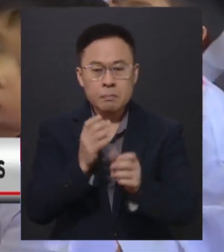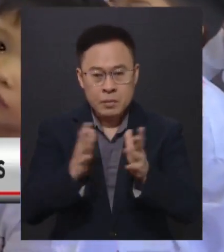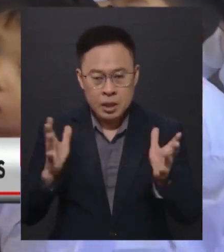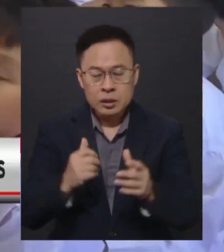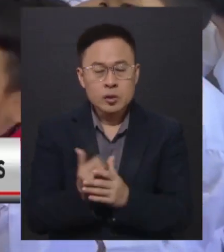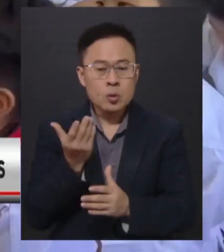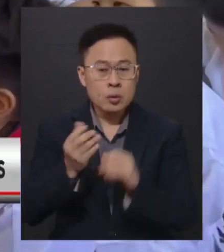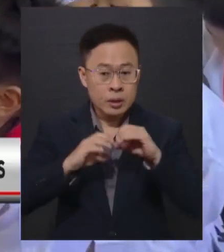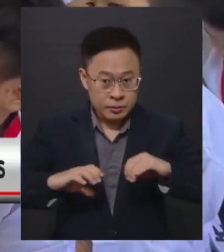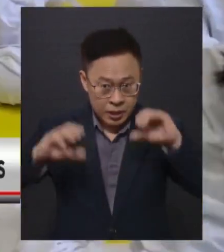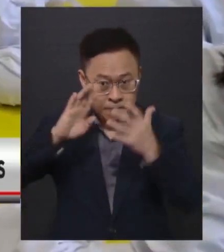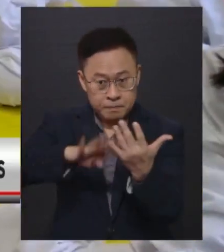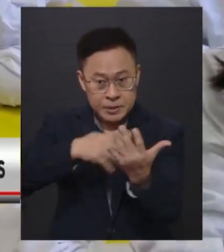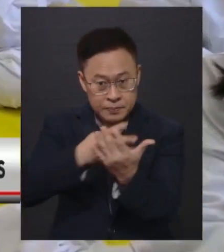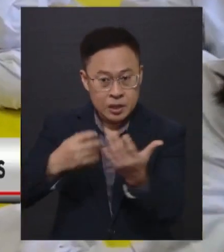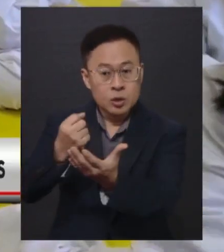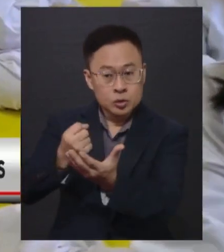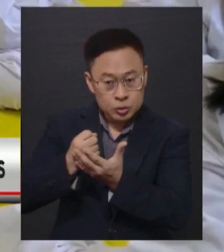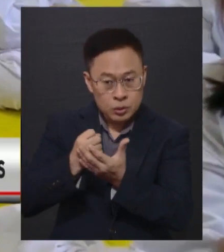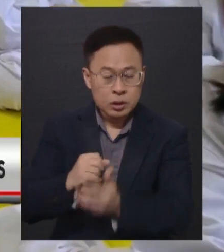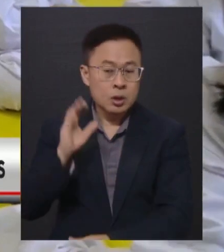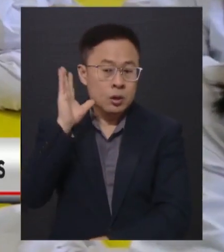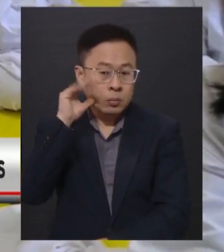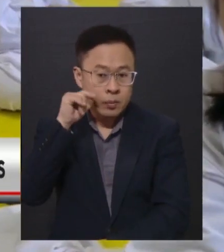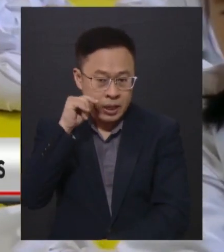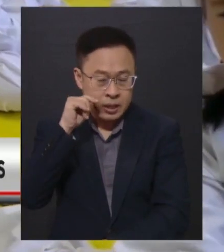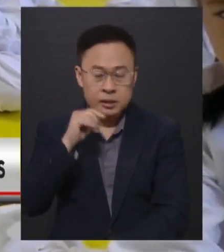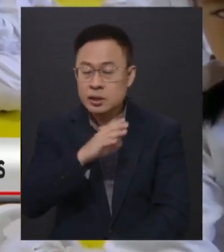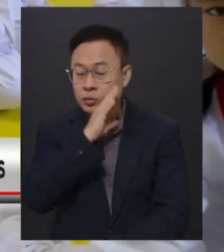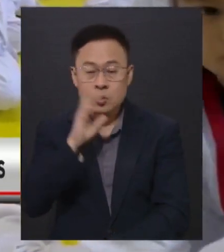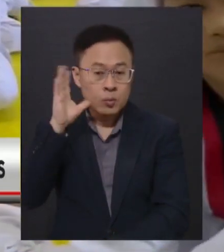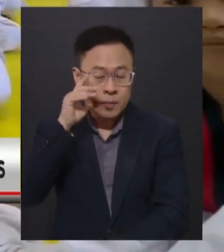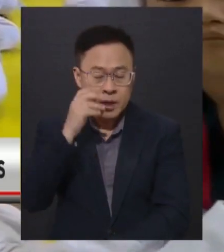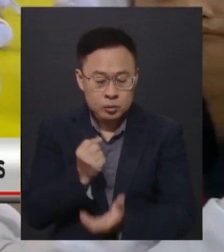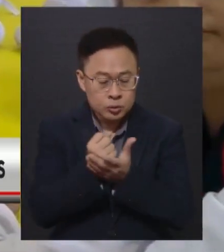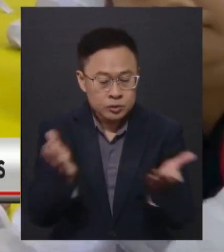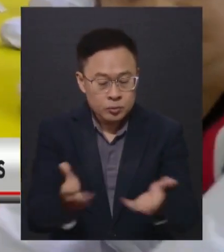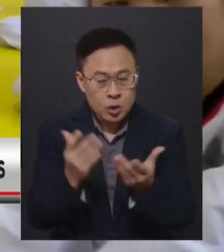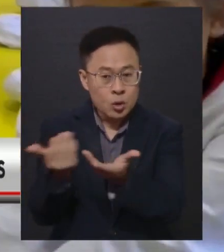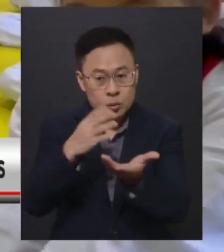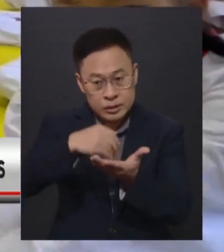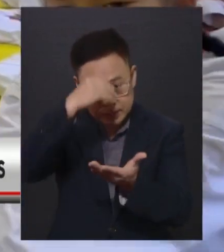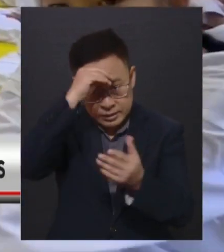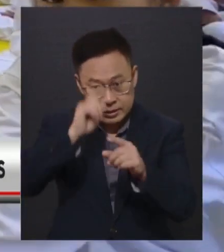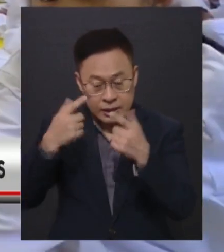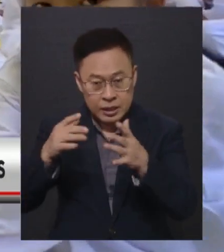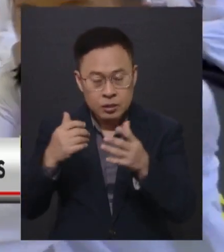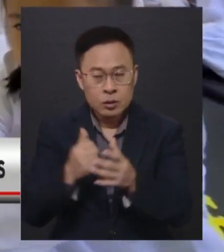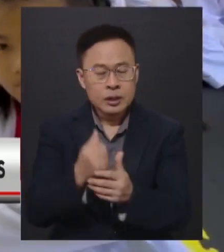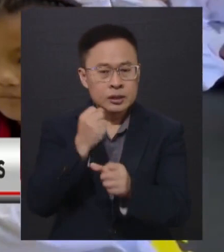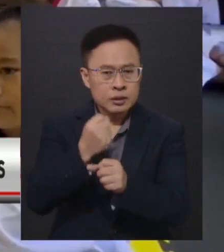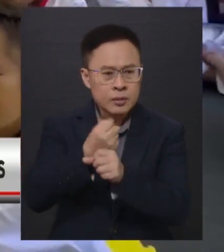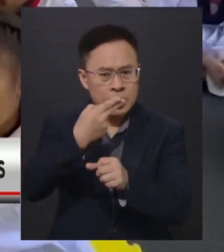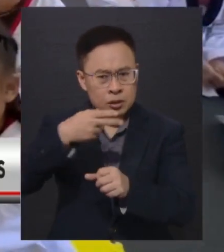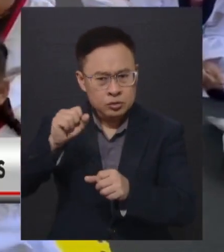งอยากขอให้มีมาตรการช่วยเหลือผู้ปกครองในยุคนี้การสร้างหลักสูตรหรือศูนย์การศึกษาออนไลน์การจัดการ